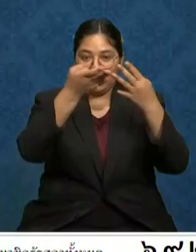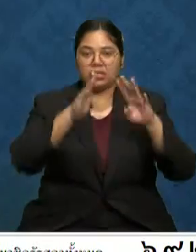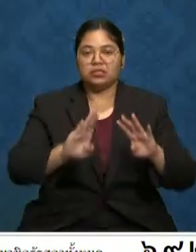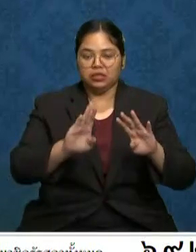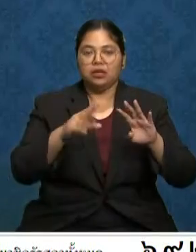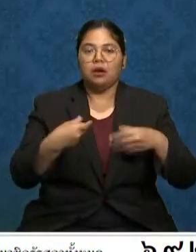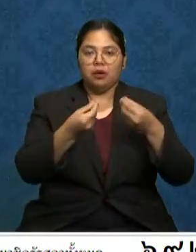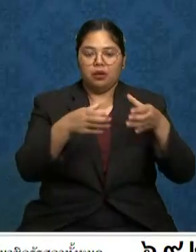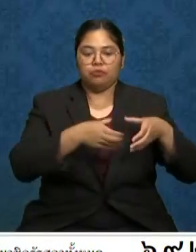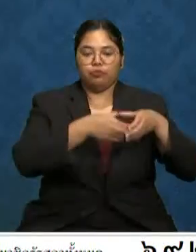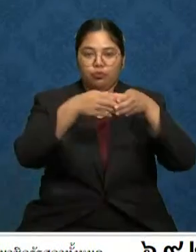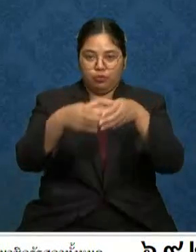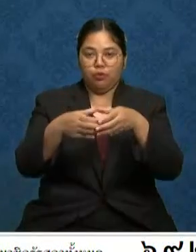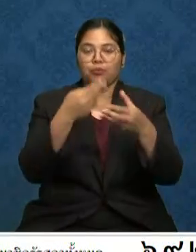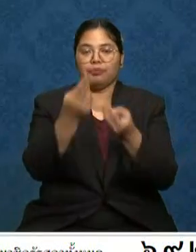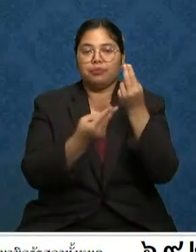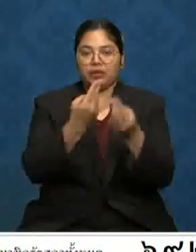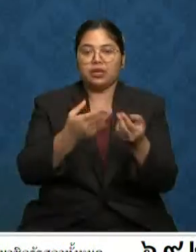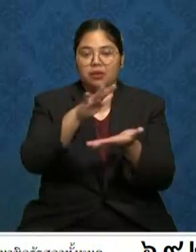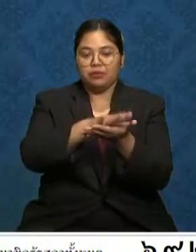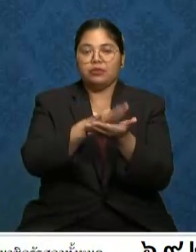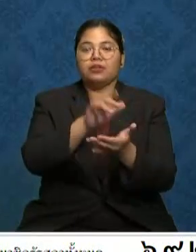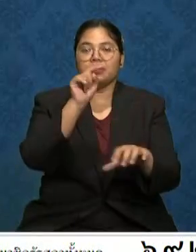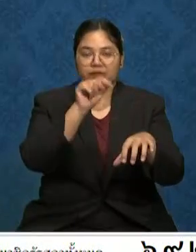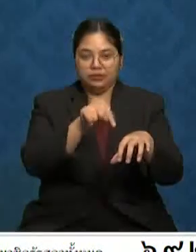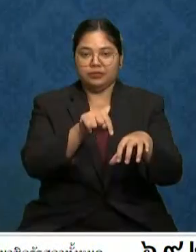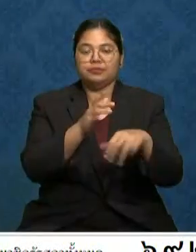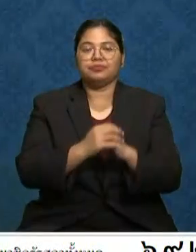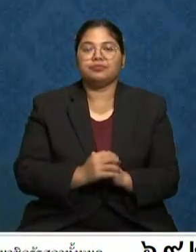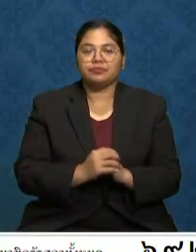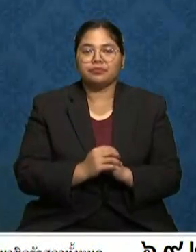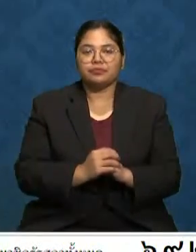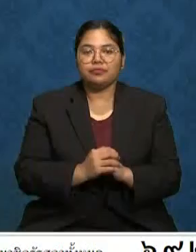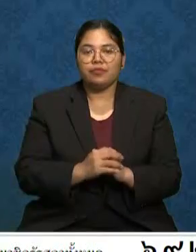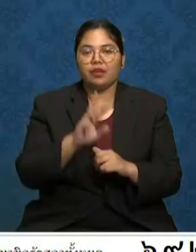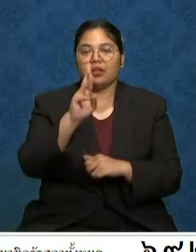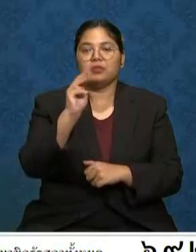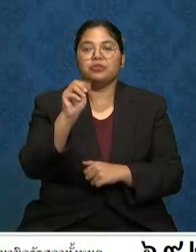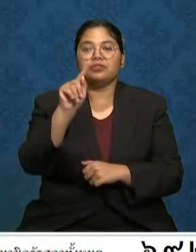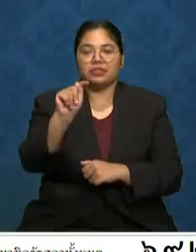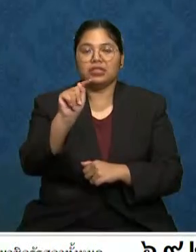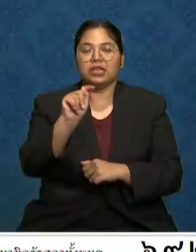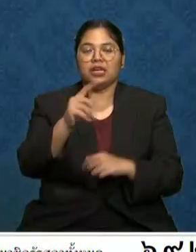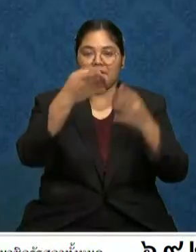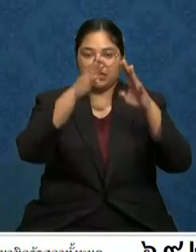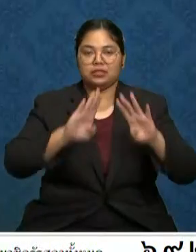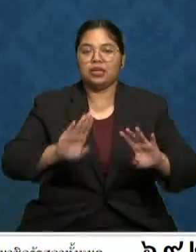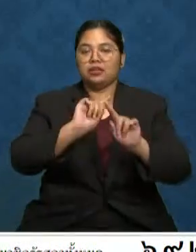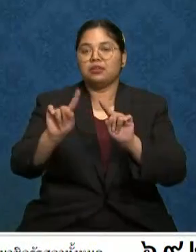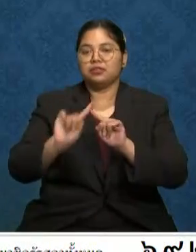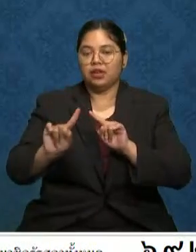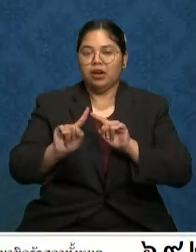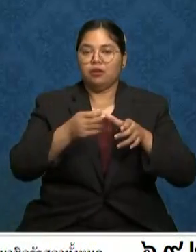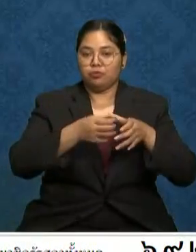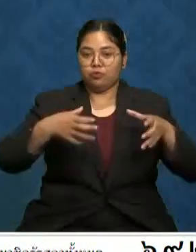ไปเยี่ยมชมโรงเรียนแห่งนี้ครับครับปรากฏว่ารัฐมนตรีอาเซียนของหลายประเทศให้ความสนใจครับบางประเทศก็จะ